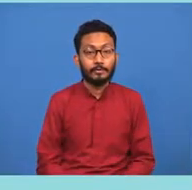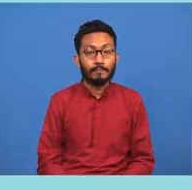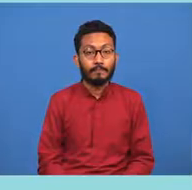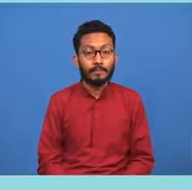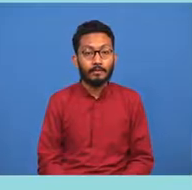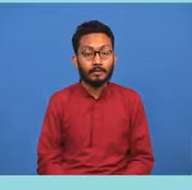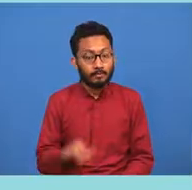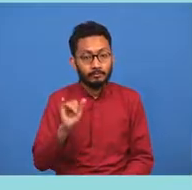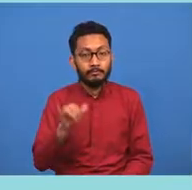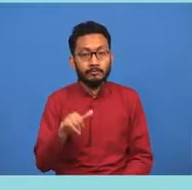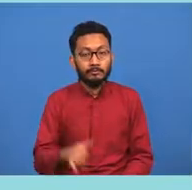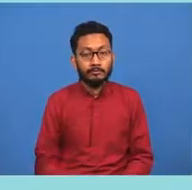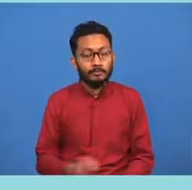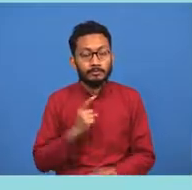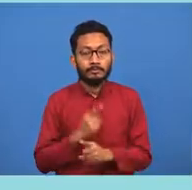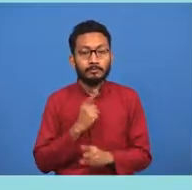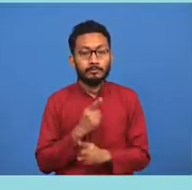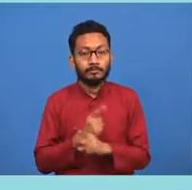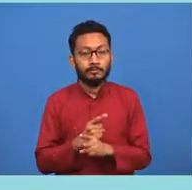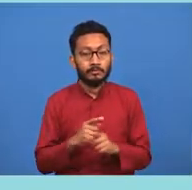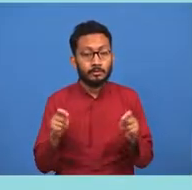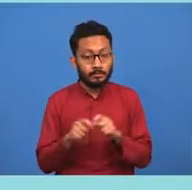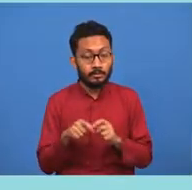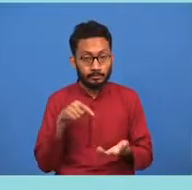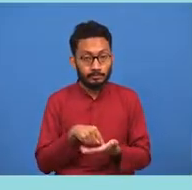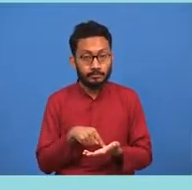Ya, betul. Seperti ini.